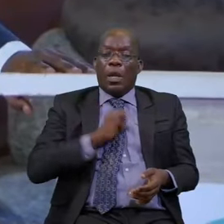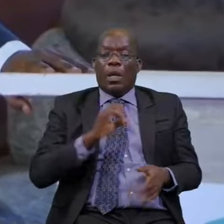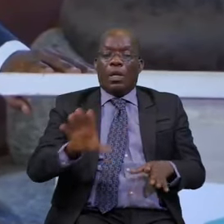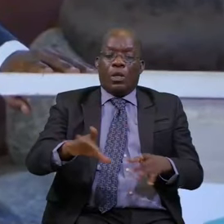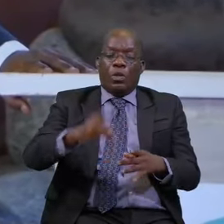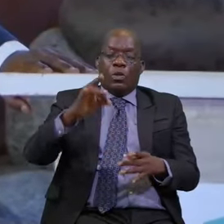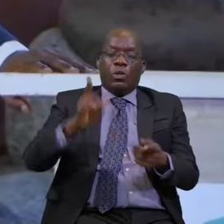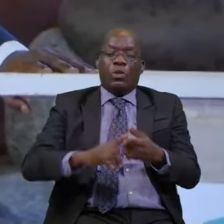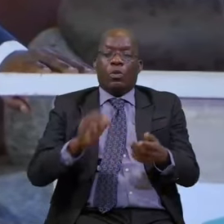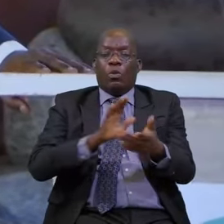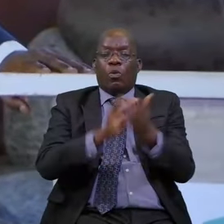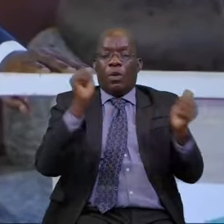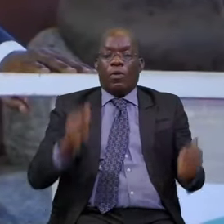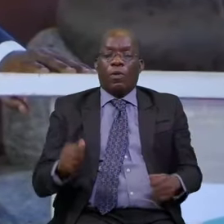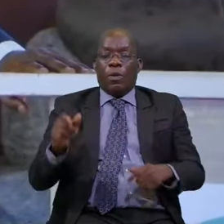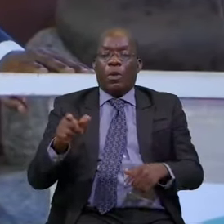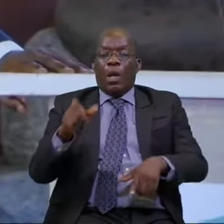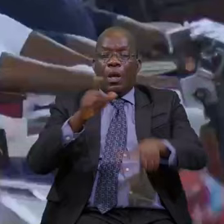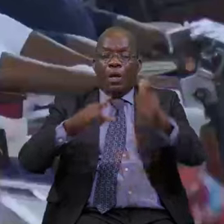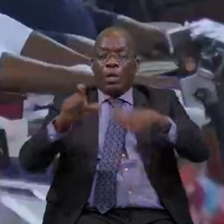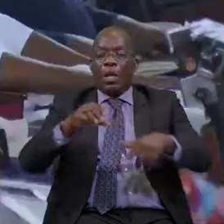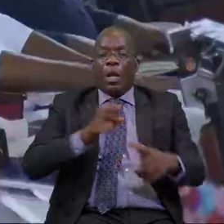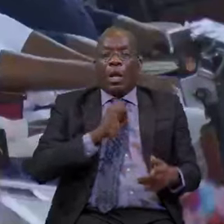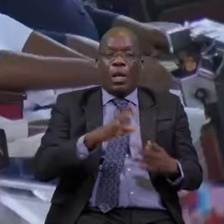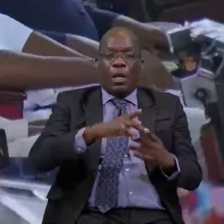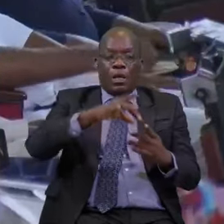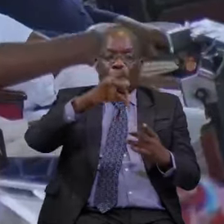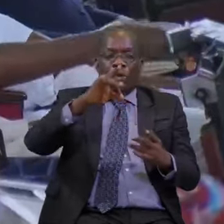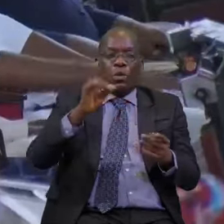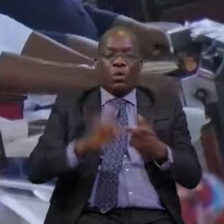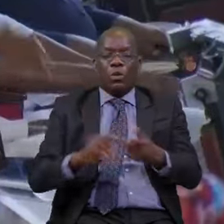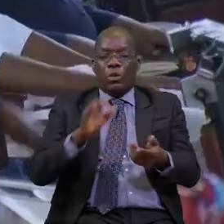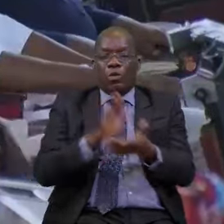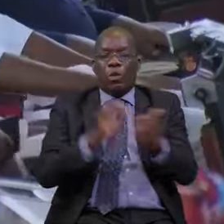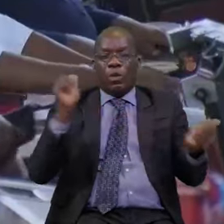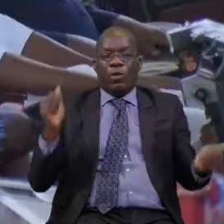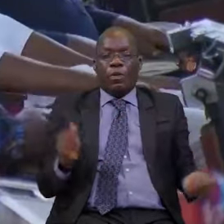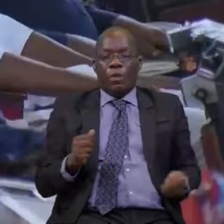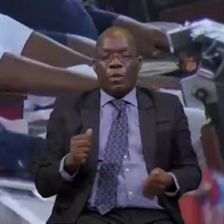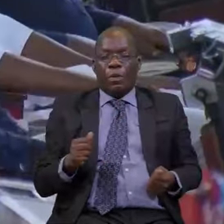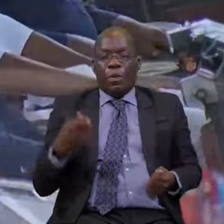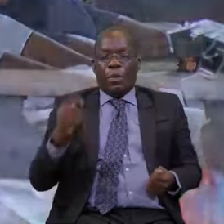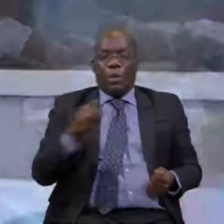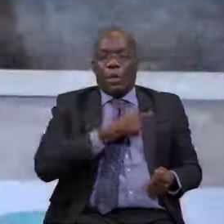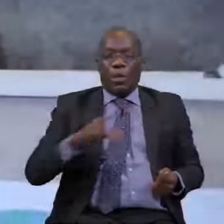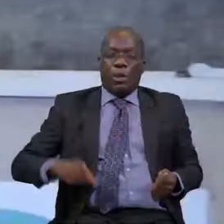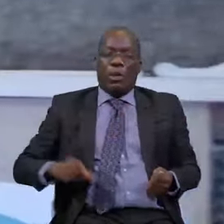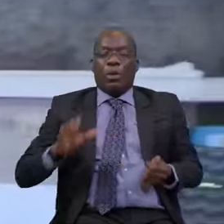Alors, moi, je choisis de croire. Moi, je choisis de croire. Puisse le